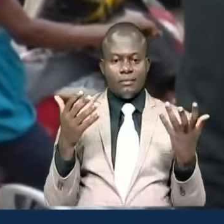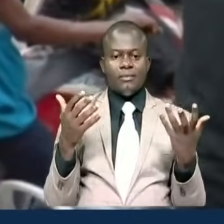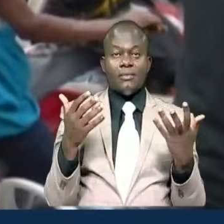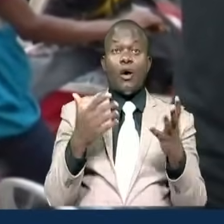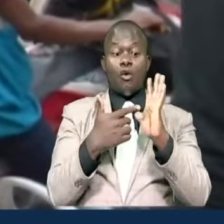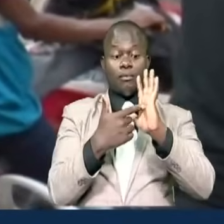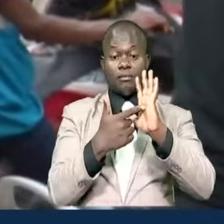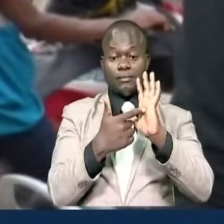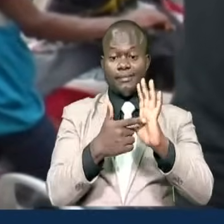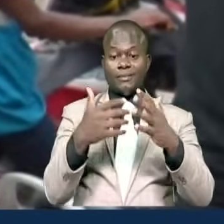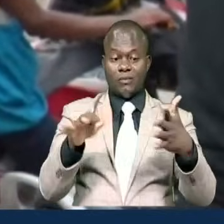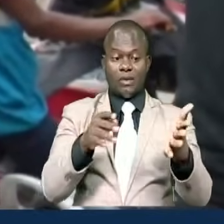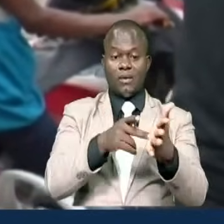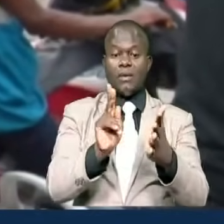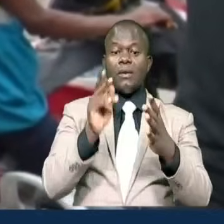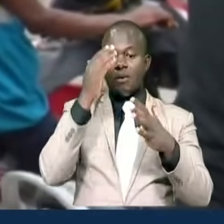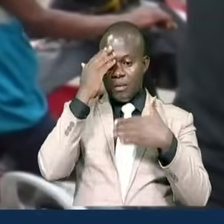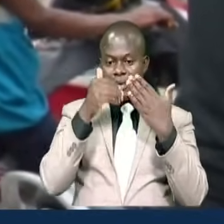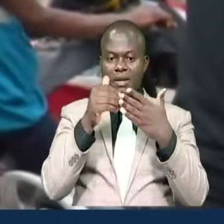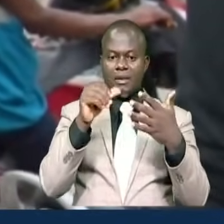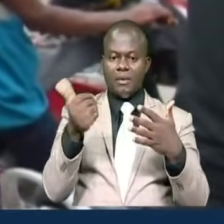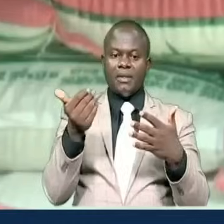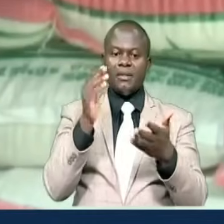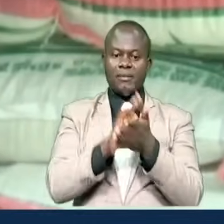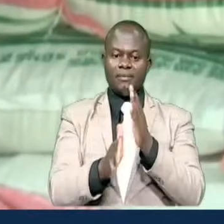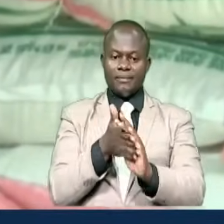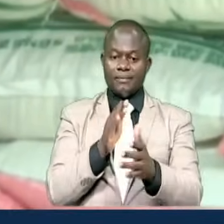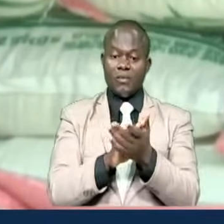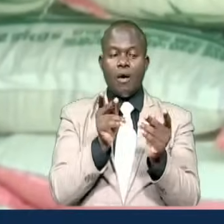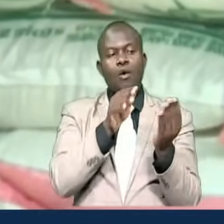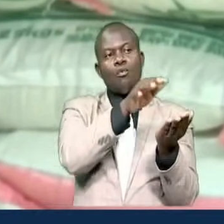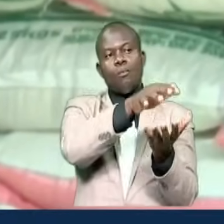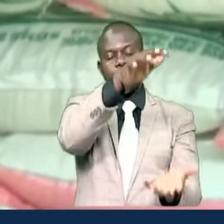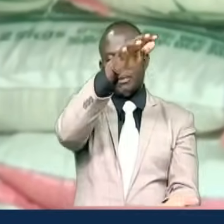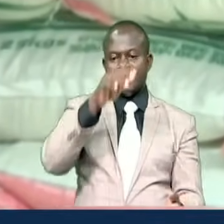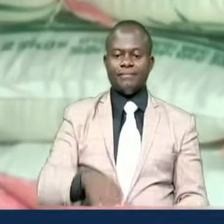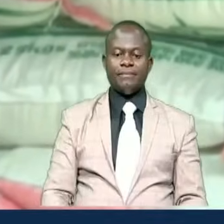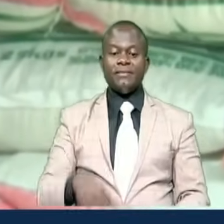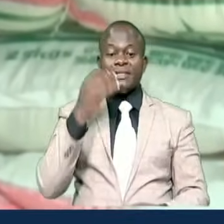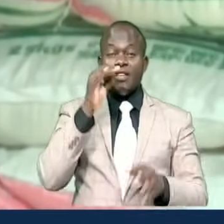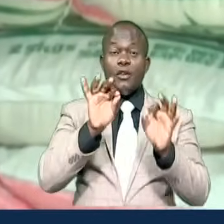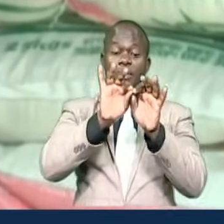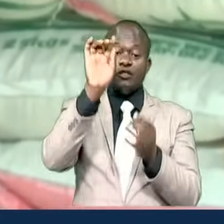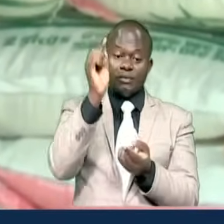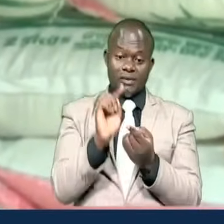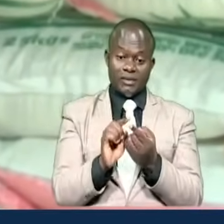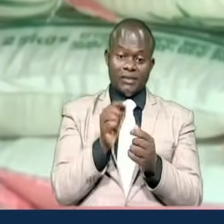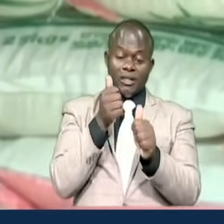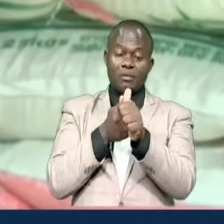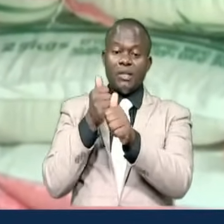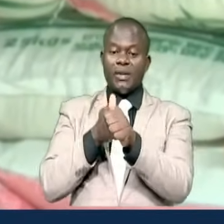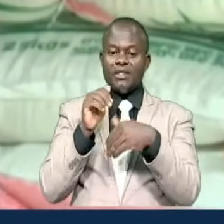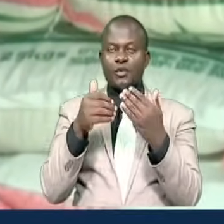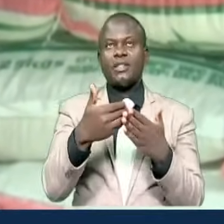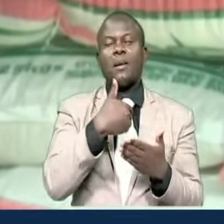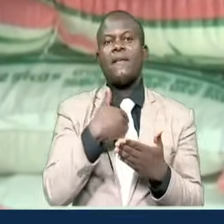bagaragaza ko hari ibyo bamaze gutumiza bitewe n'uko ibindi byamaze gushira muri stock iyo ikiro byagabanutse buri wese